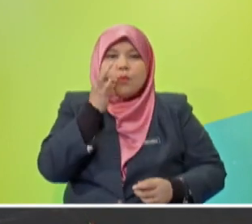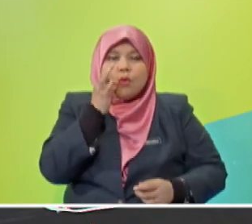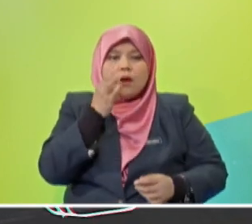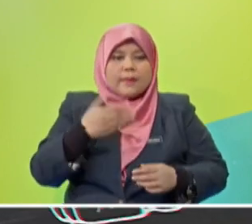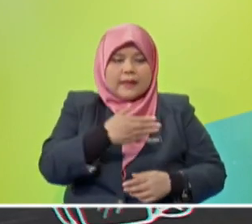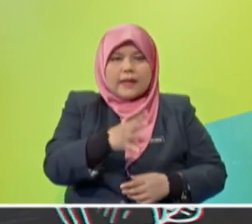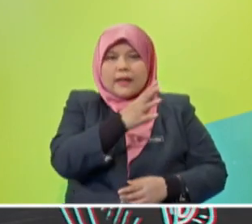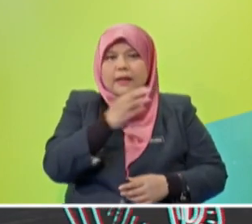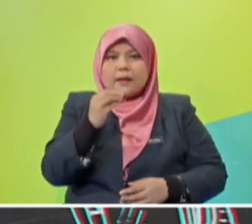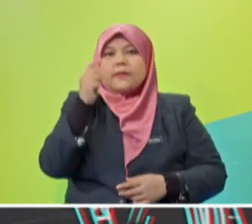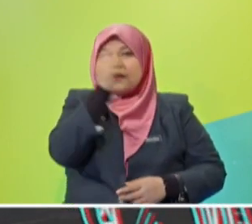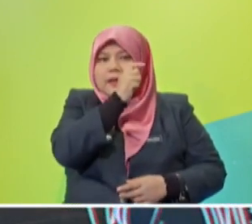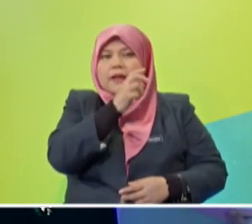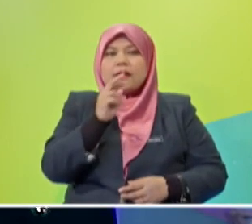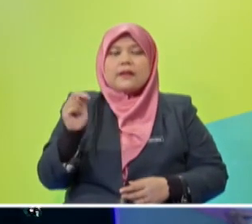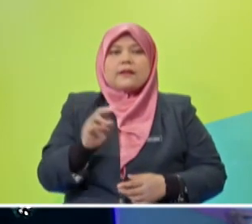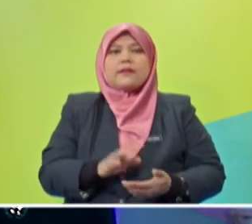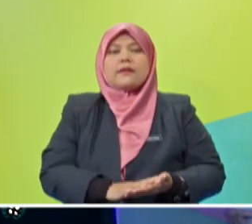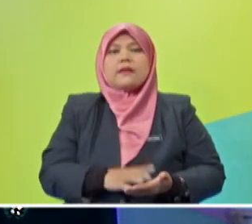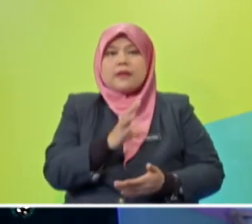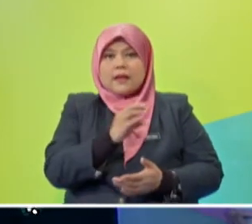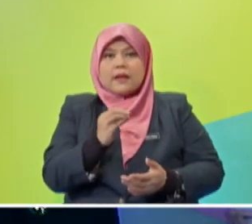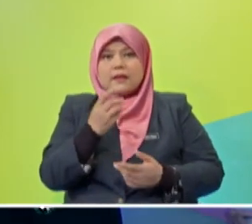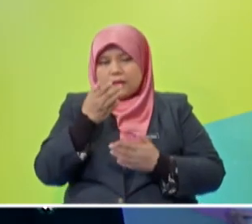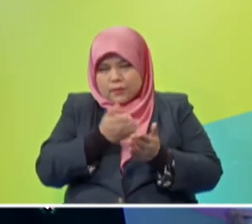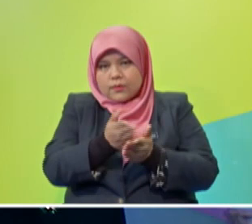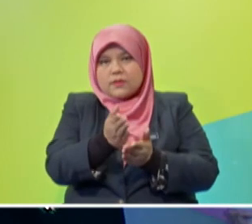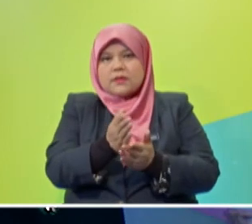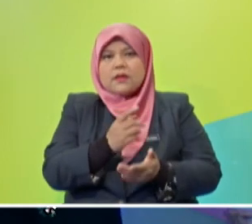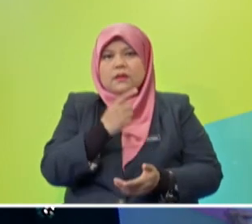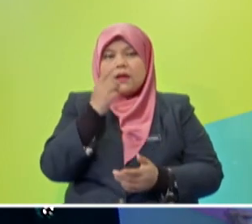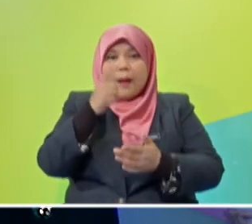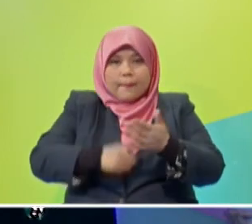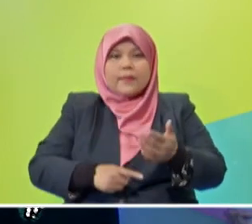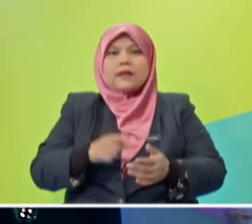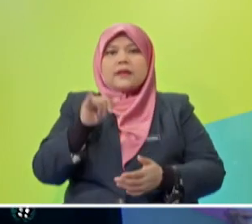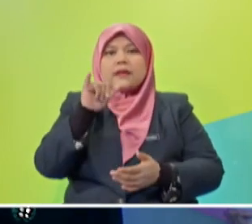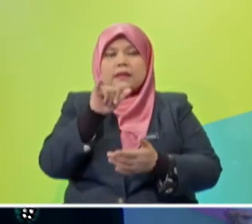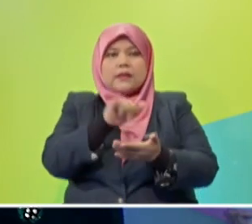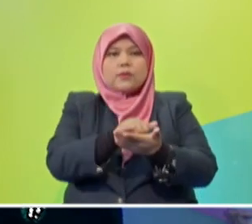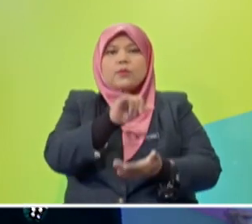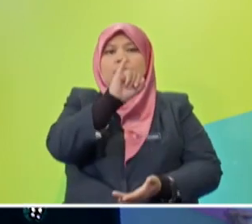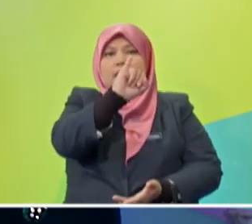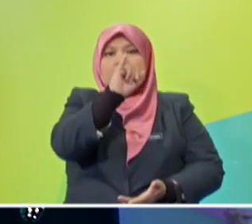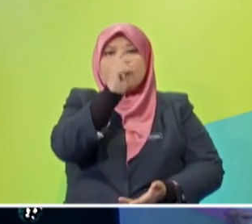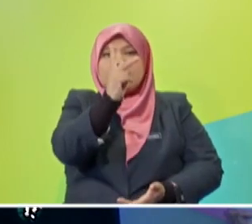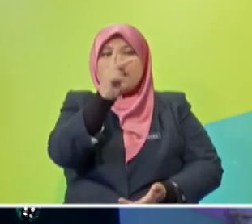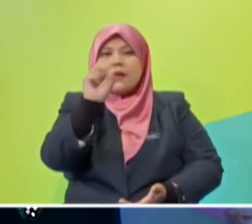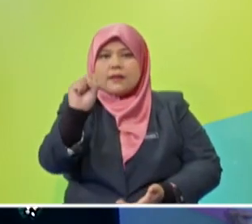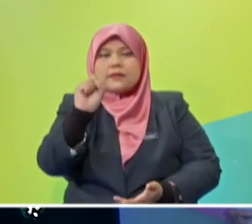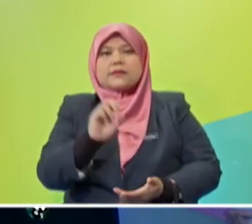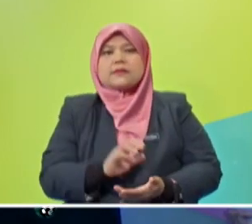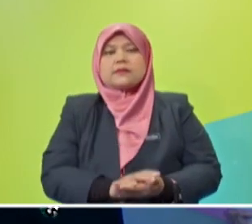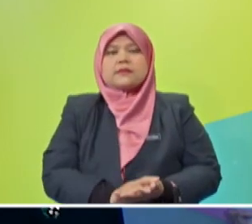dan ternakan. Okey, baiklah kita akan teruskan. Apakah itu IKS? Okey, ataupun apakah itu